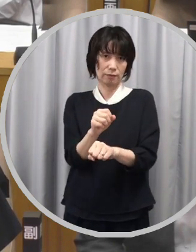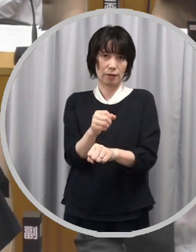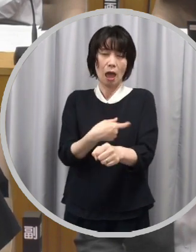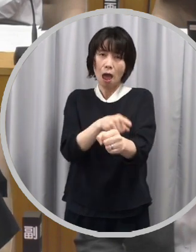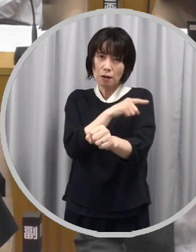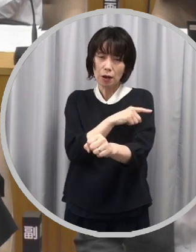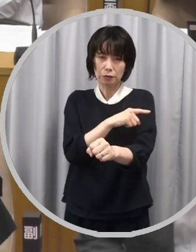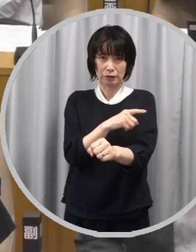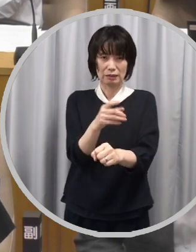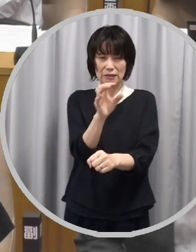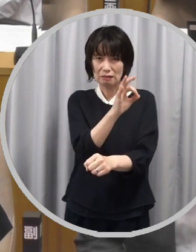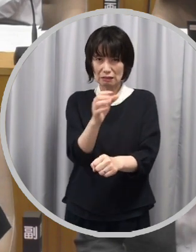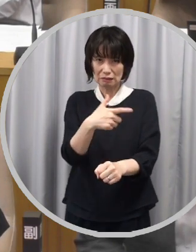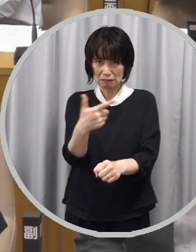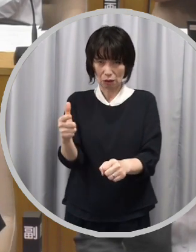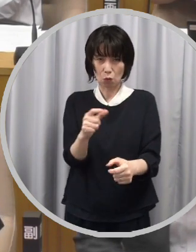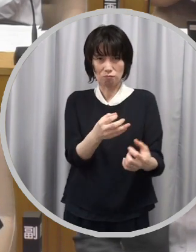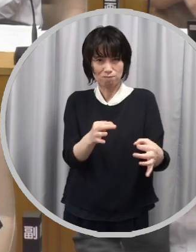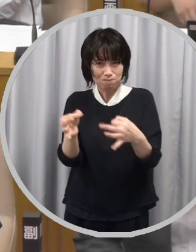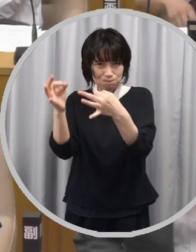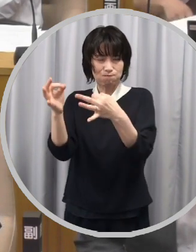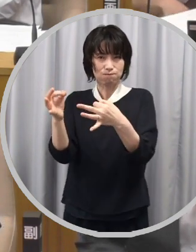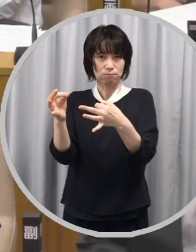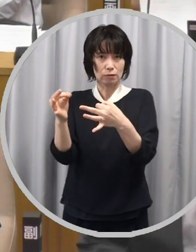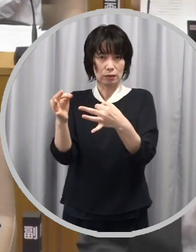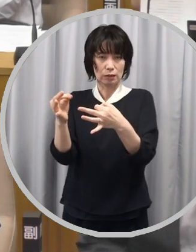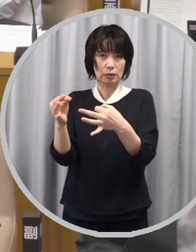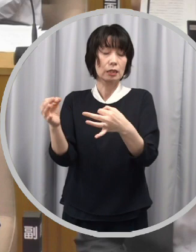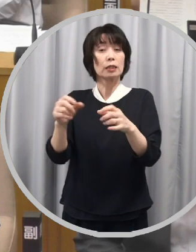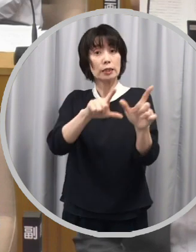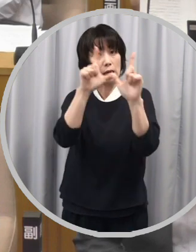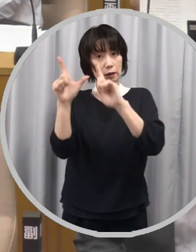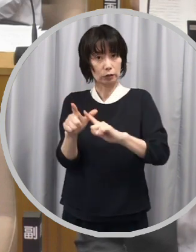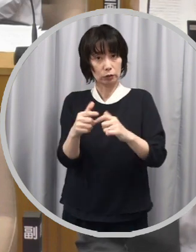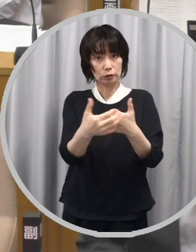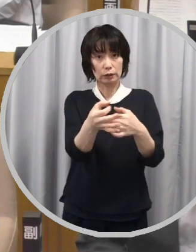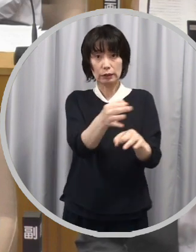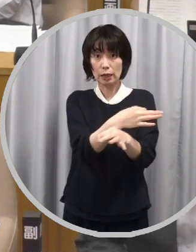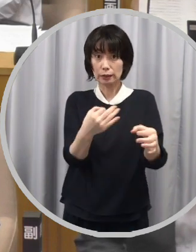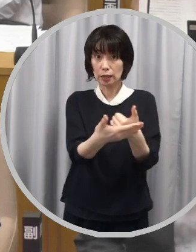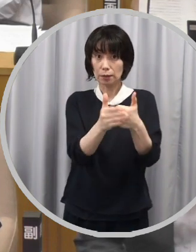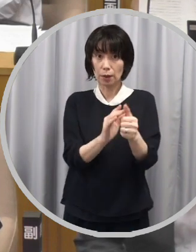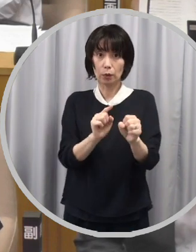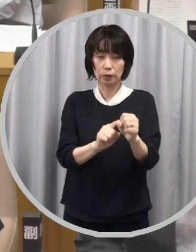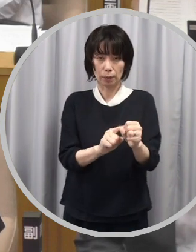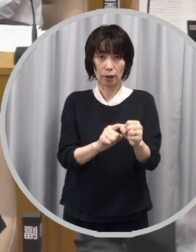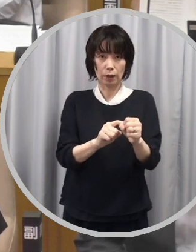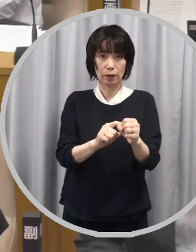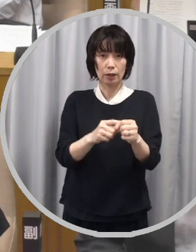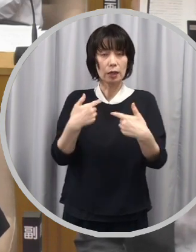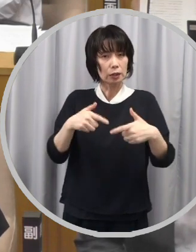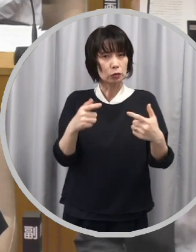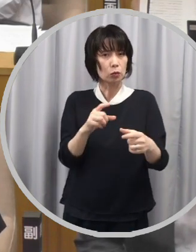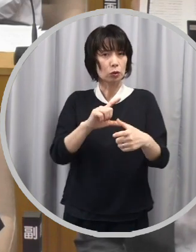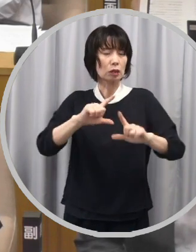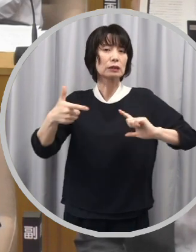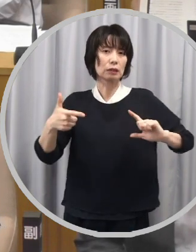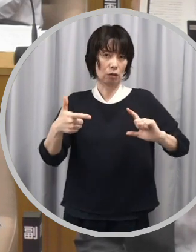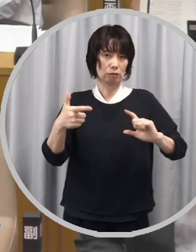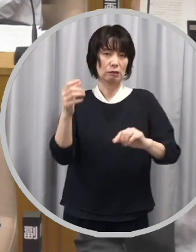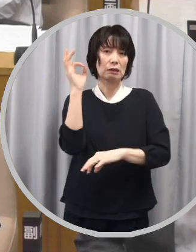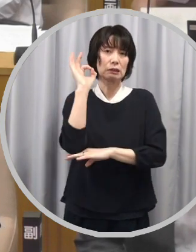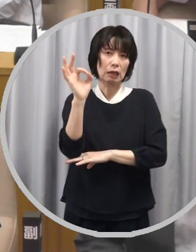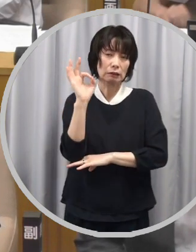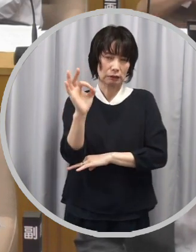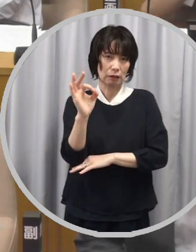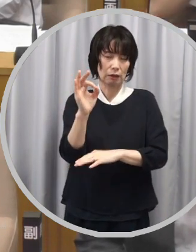価高への対応など、市民生活や地域経済を守るため、平時とは異なる前例のない財政需要